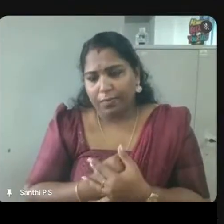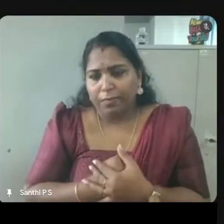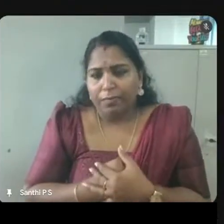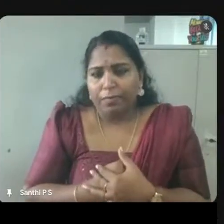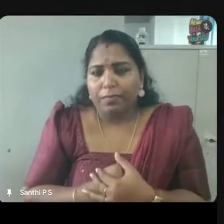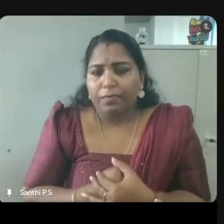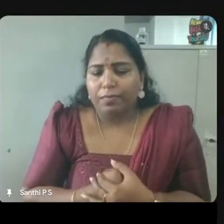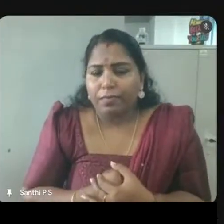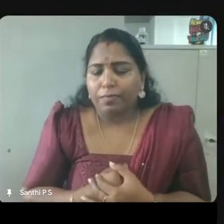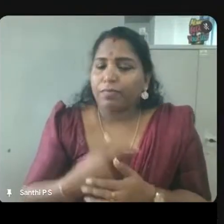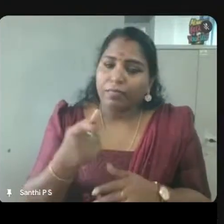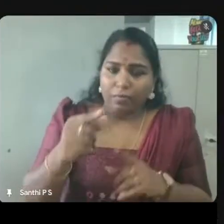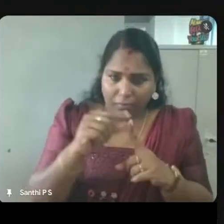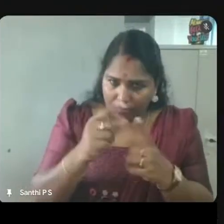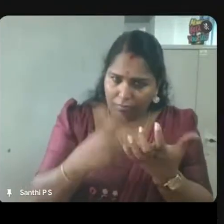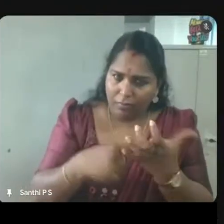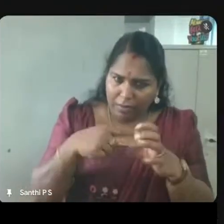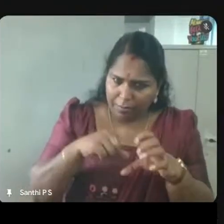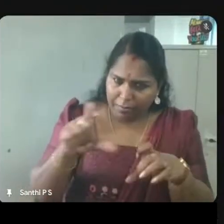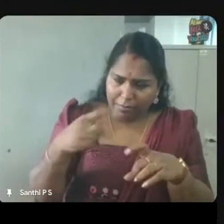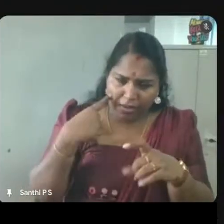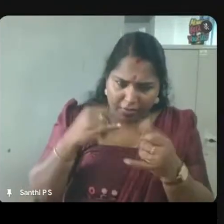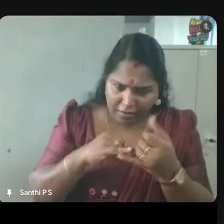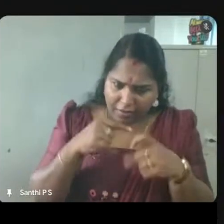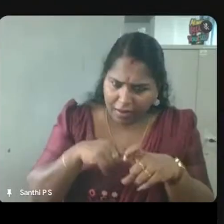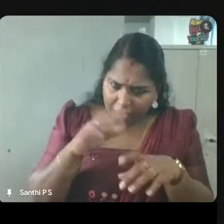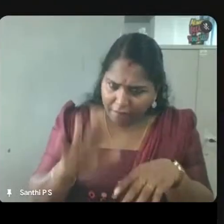ഞങ്ങൾക്ക് 4 റെറ്റിന കൺസൾട്ടൻസ് ആണ് അവിടെ ഉള്ളത്.